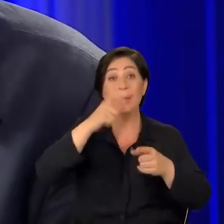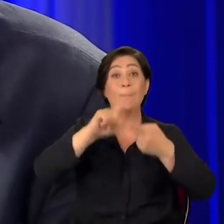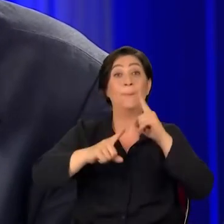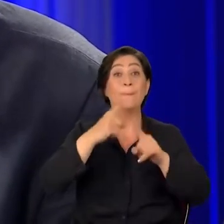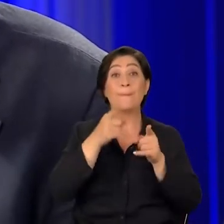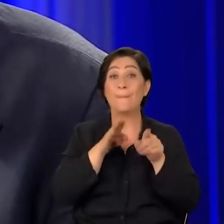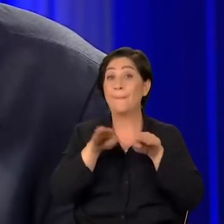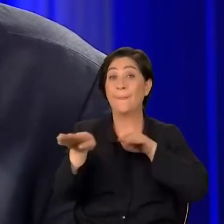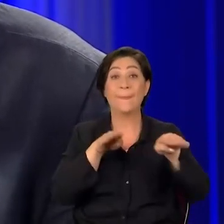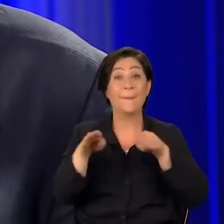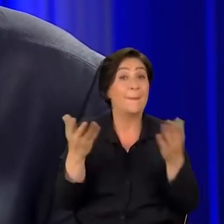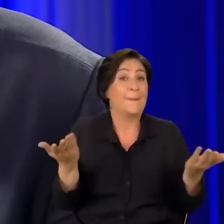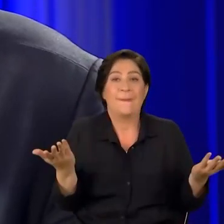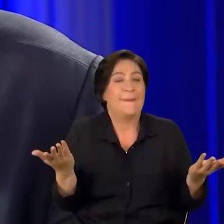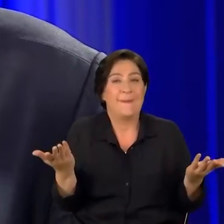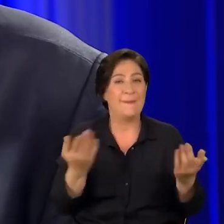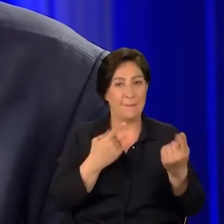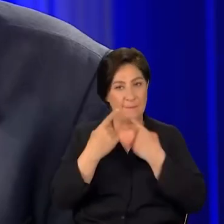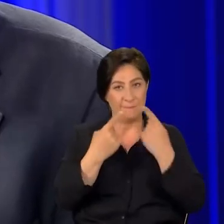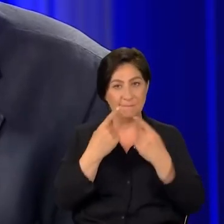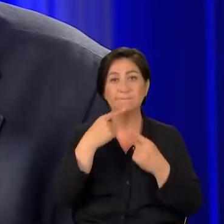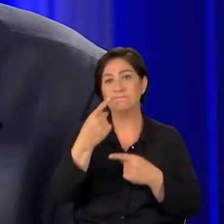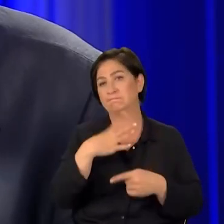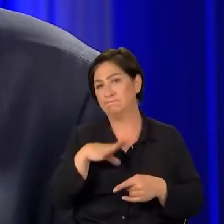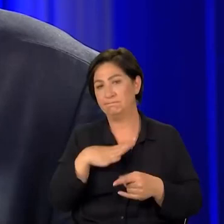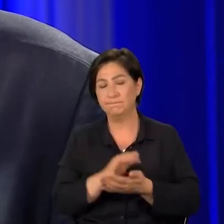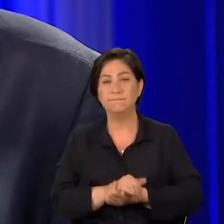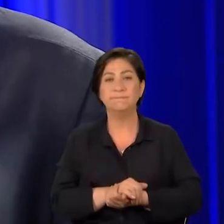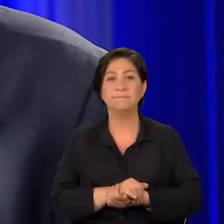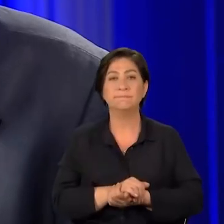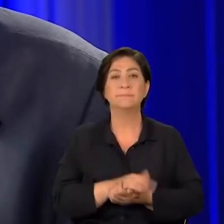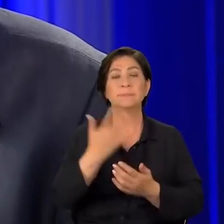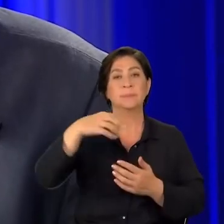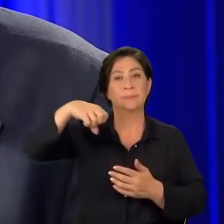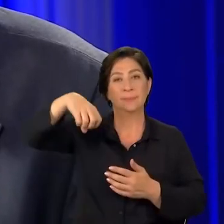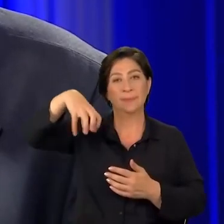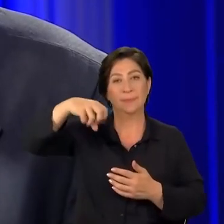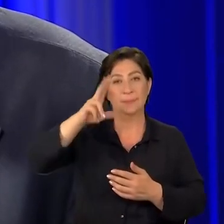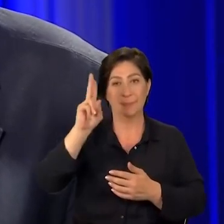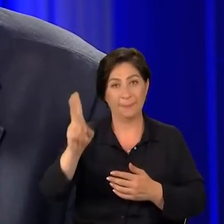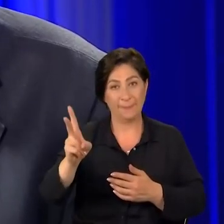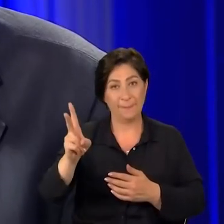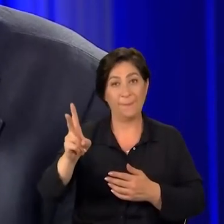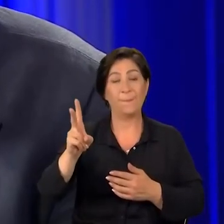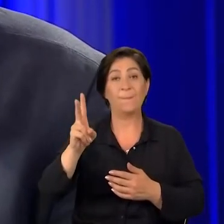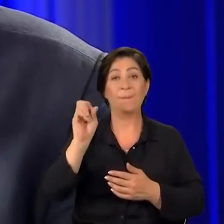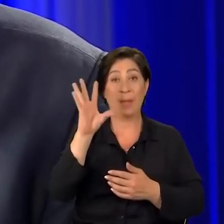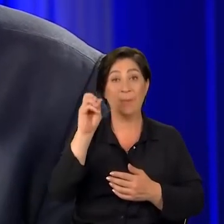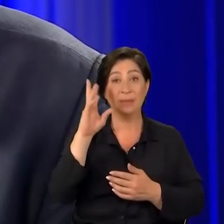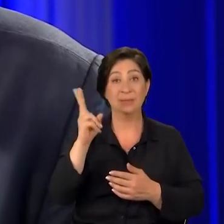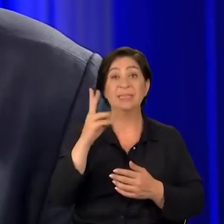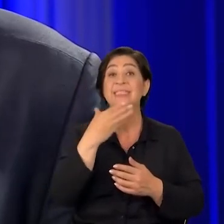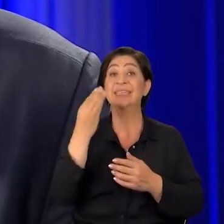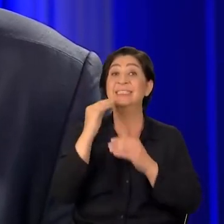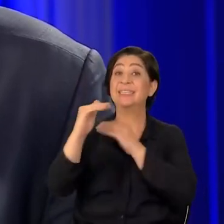Türkiye'deki gençlerin siyasi partilerde nasıl yer aldığı ile ilgili birkaç şey söyleyeyim. Ve mesela AK Parti bununla ilgili gerçekten işte